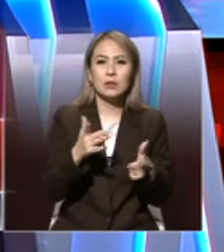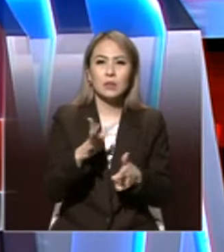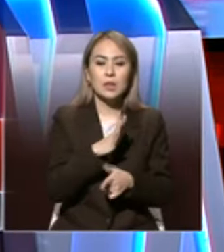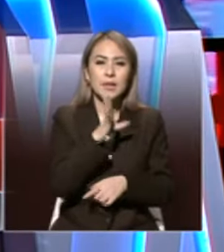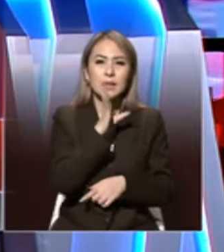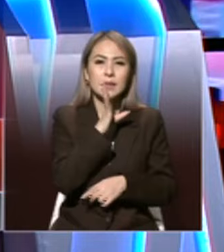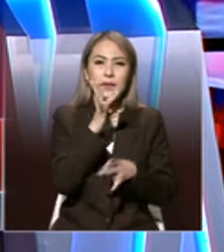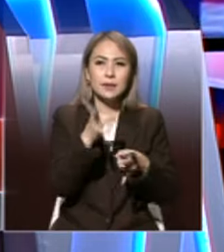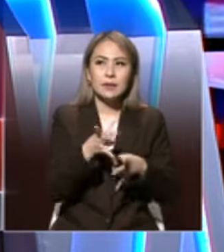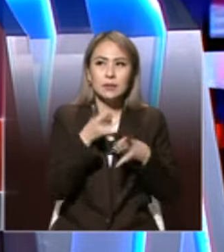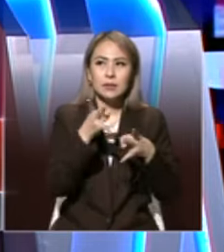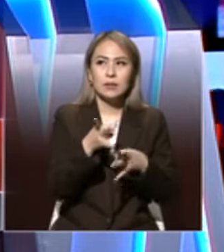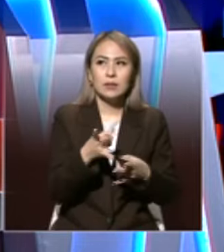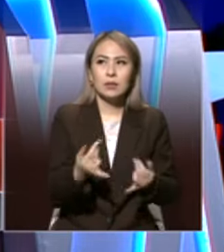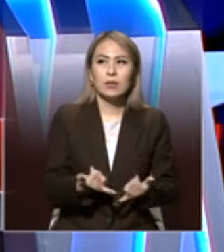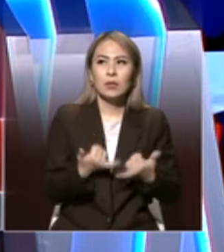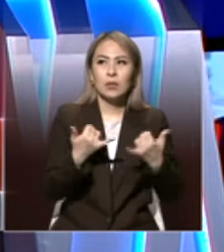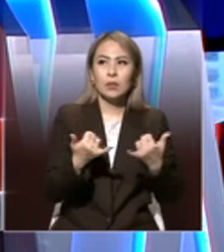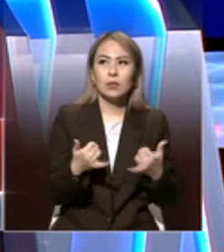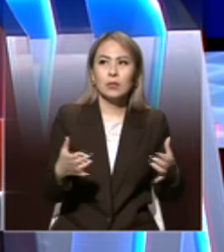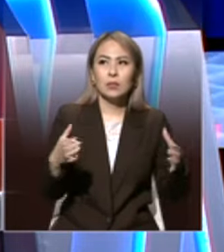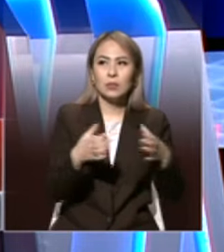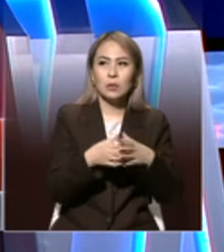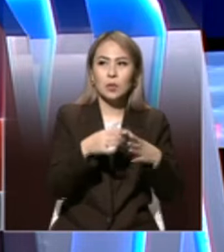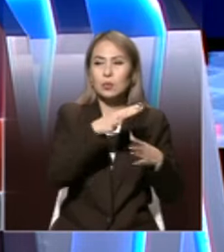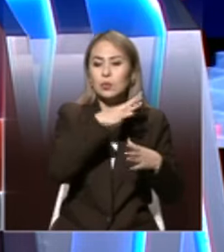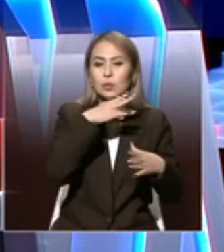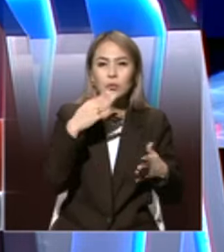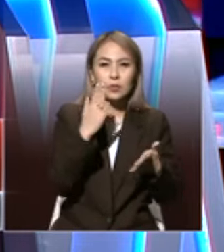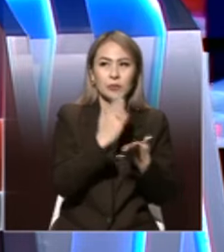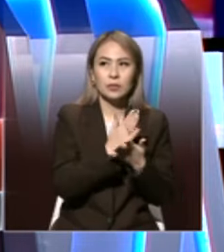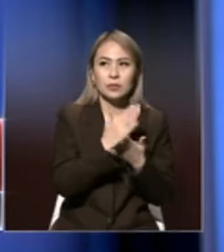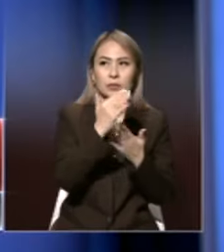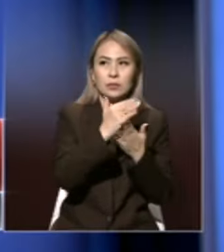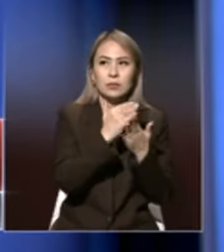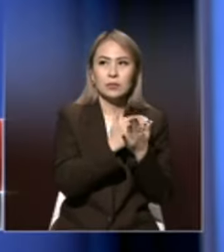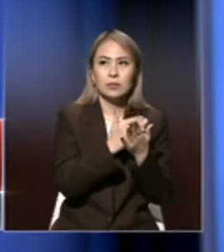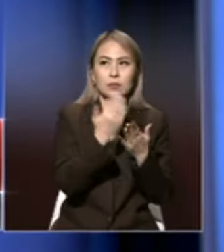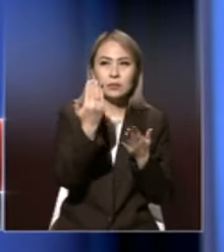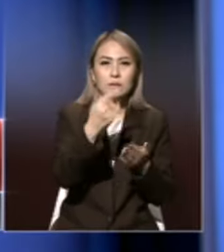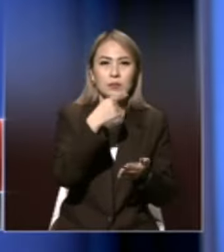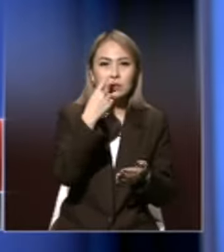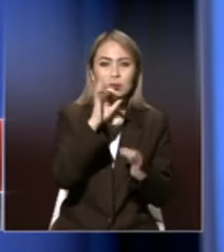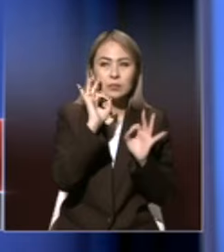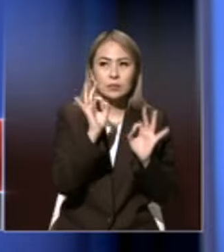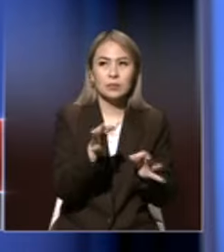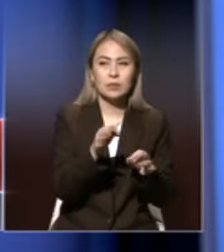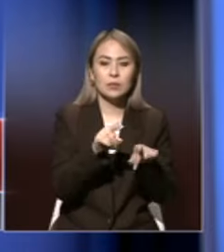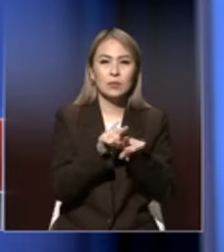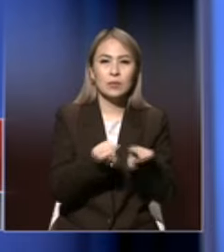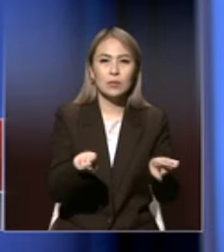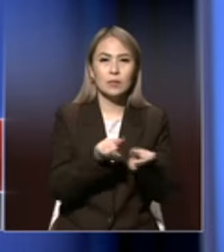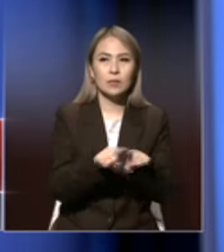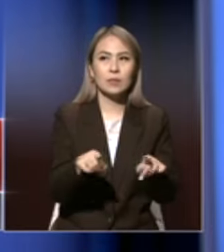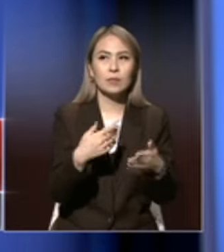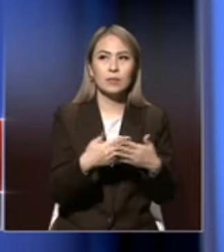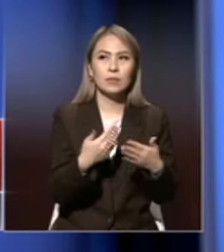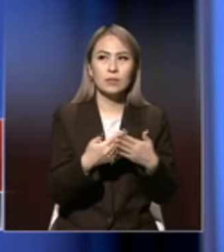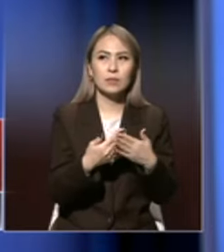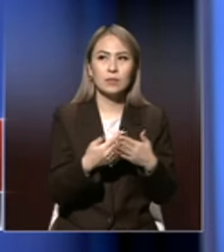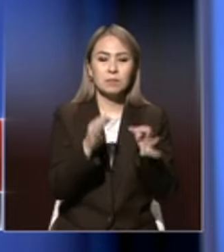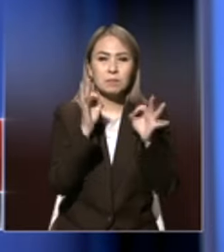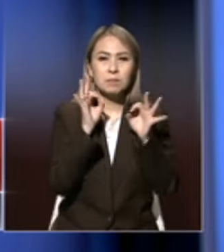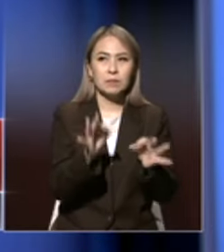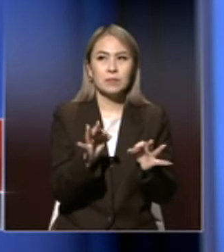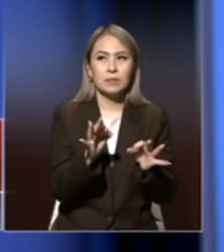бала ол нәзік жанды, қыз бала орын бер, тағы да басқа көп ондай жолдар, иә. А сіз айтып отырғаныңыз ол дұрыс, иә, үгіт насихатты мысалы бұл жерде осознанно жүргізу